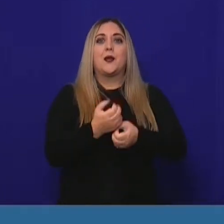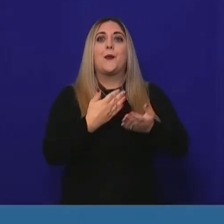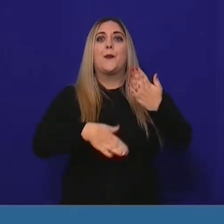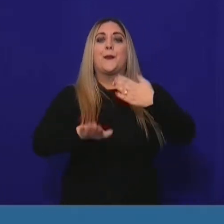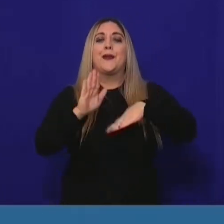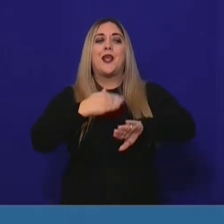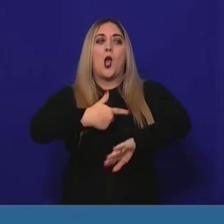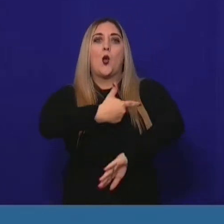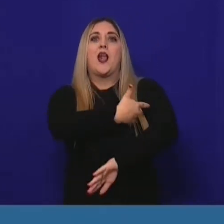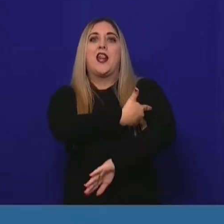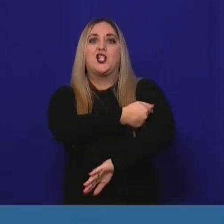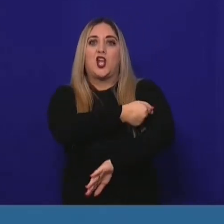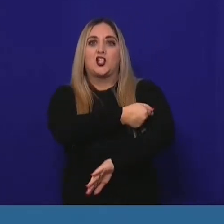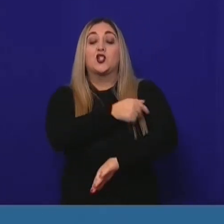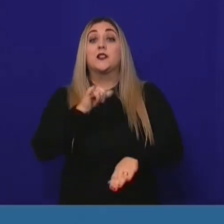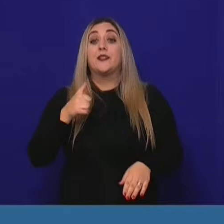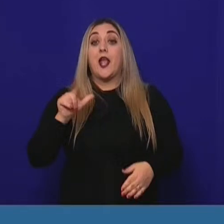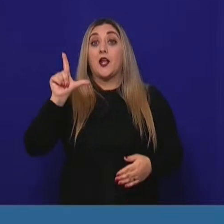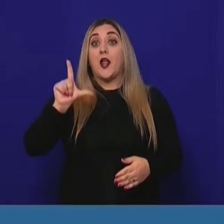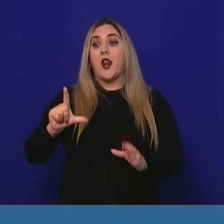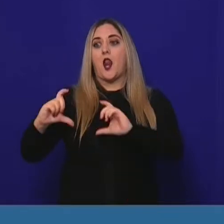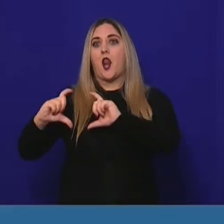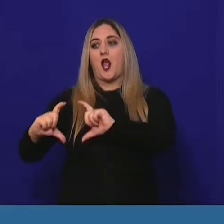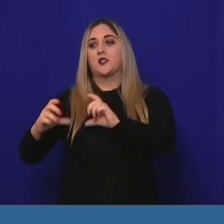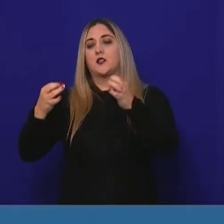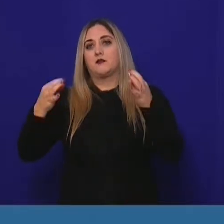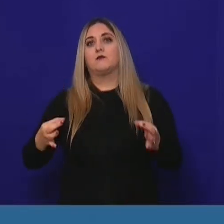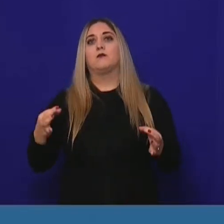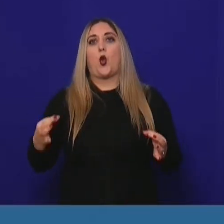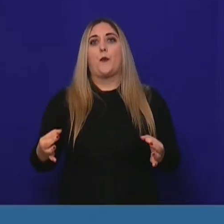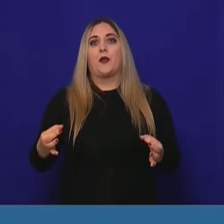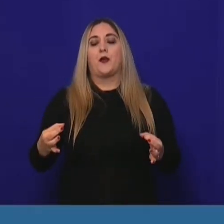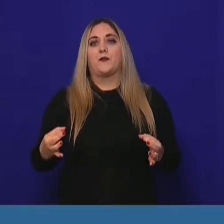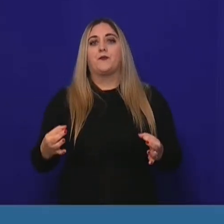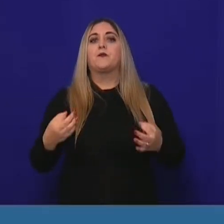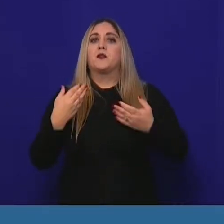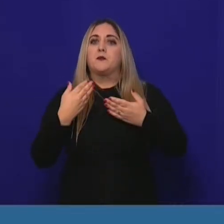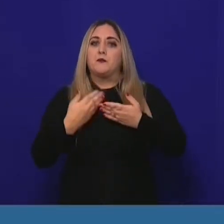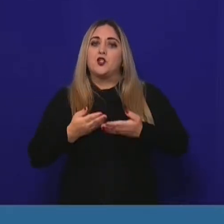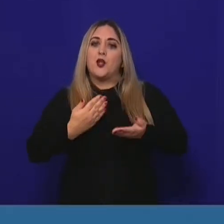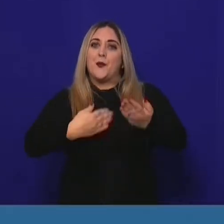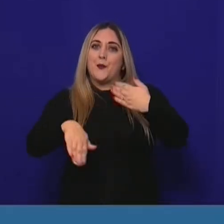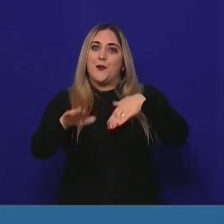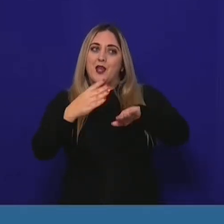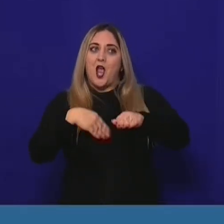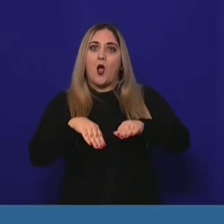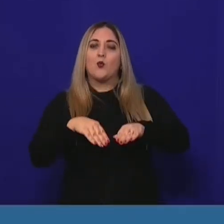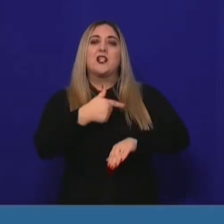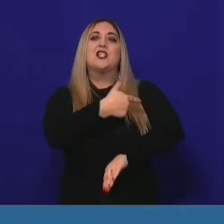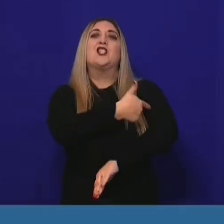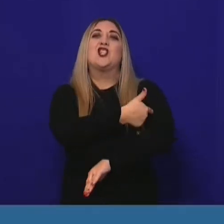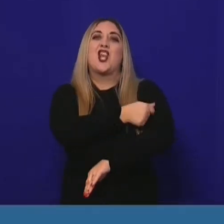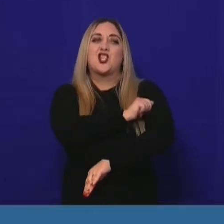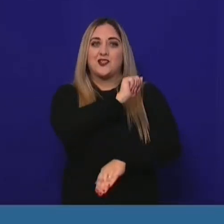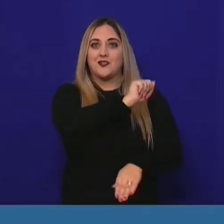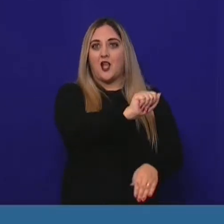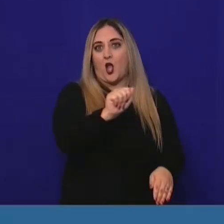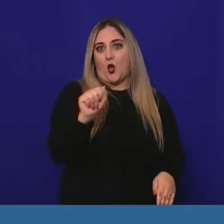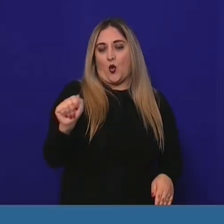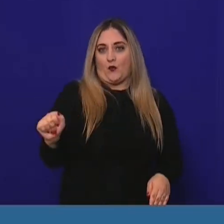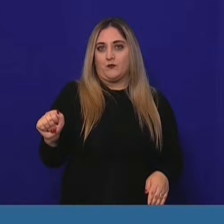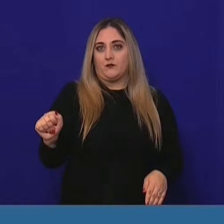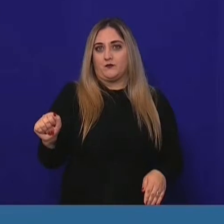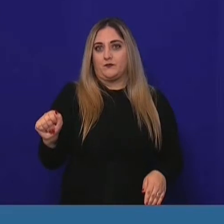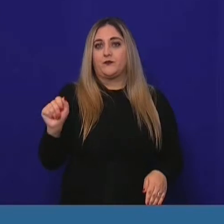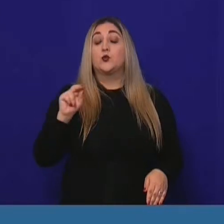propju jiġu liċenzjati u mbagħad ikun jistgħu jiġu supplixxiti lil member states propju skont l-agreements li jkun hemm u skont